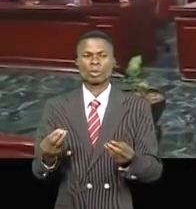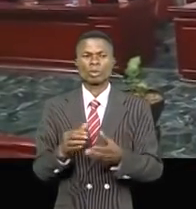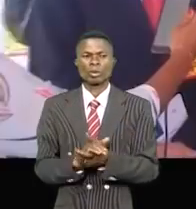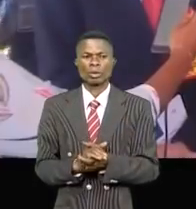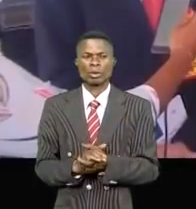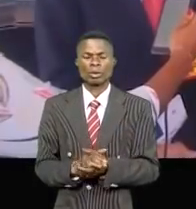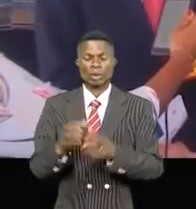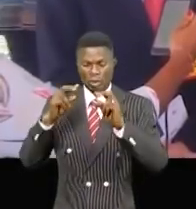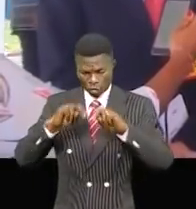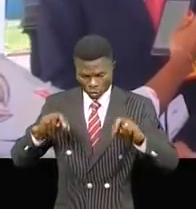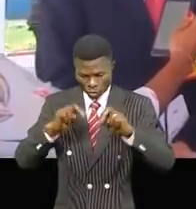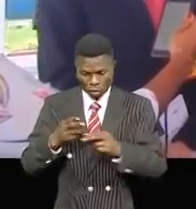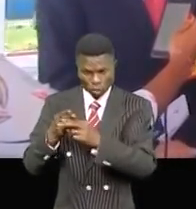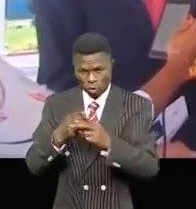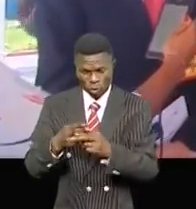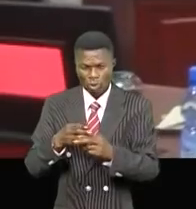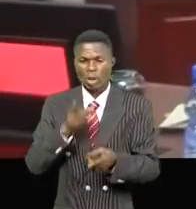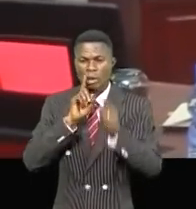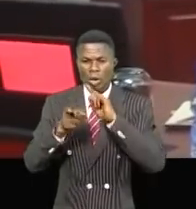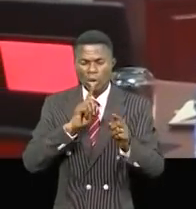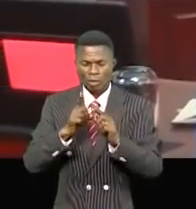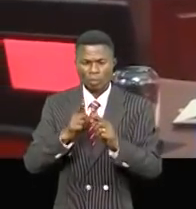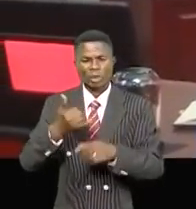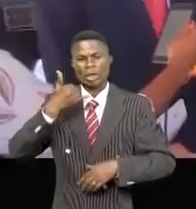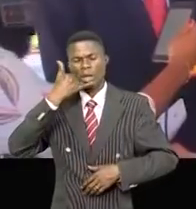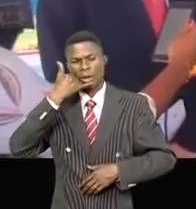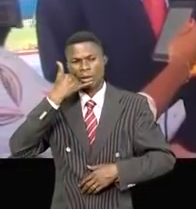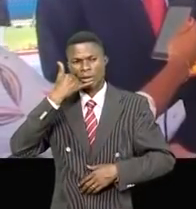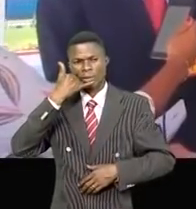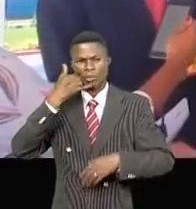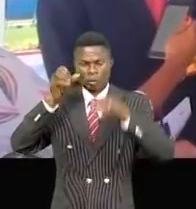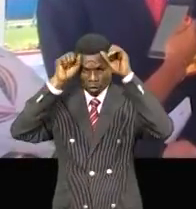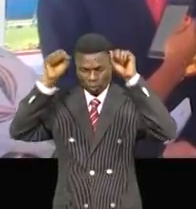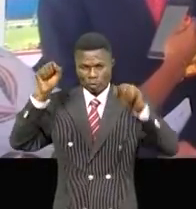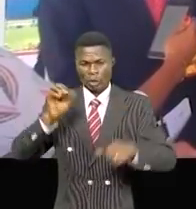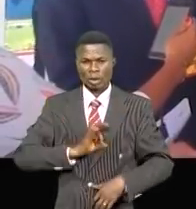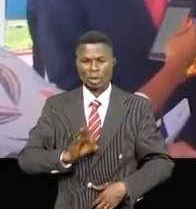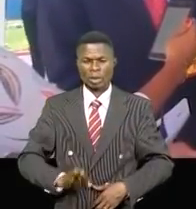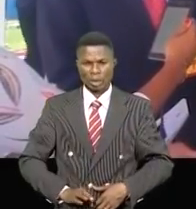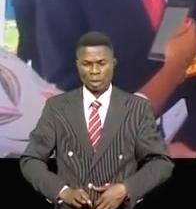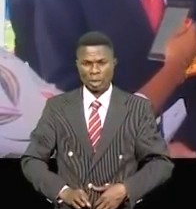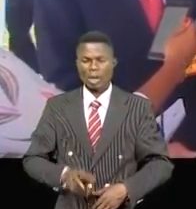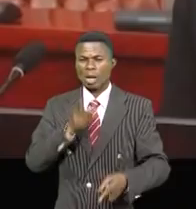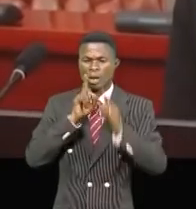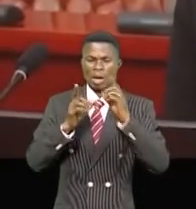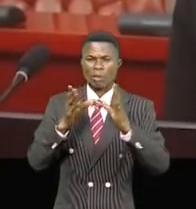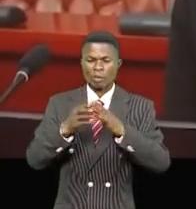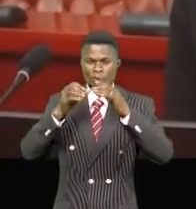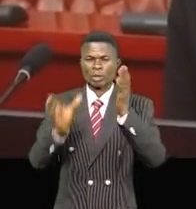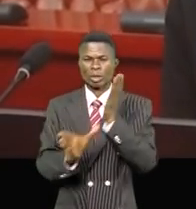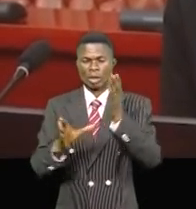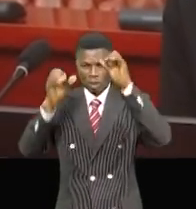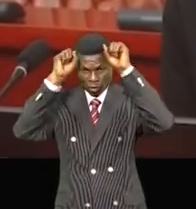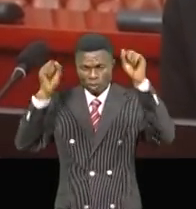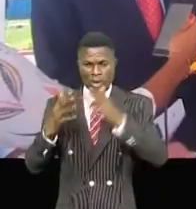Pour faire le suivi particulièrement de la conversation téléphonique que le président de la République du Congo a eue avec la